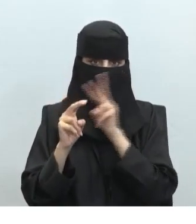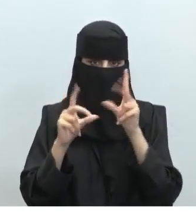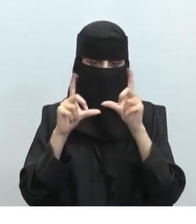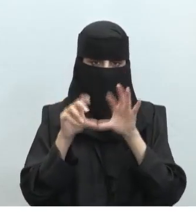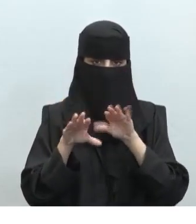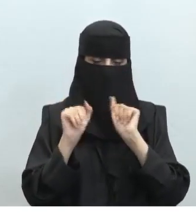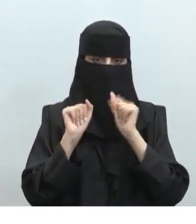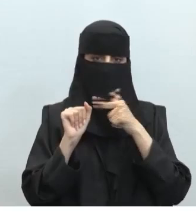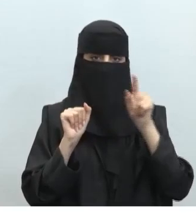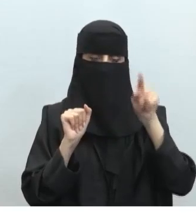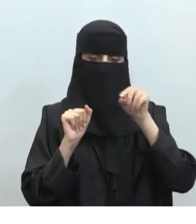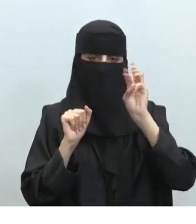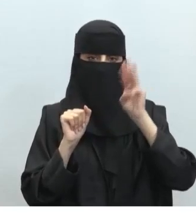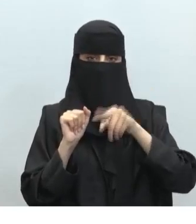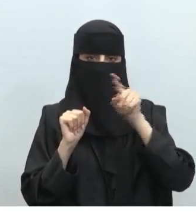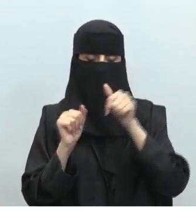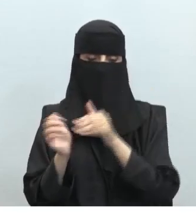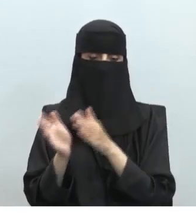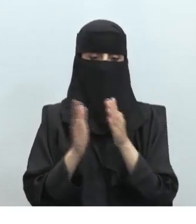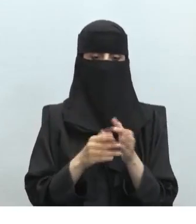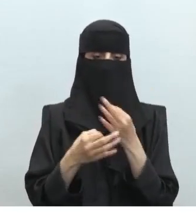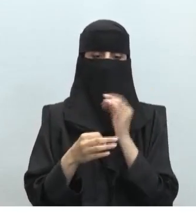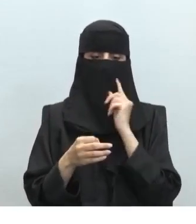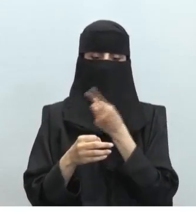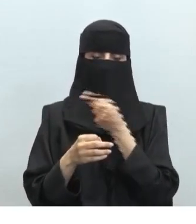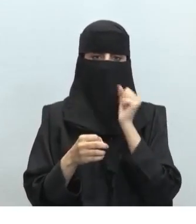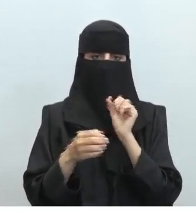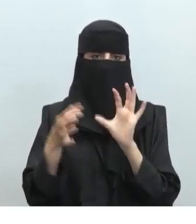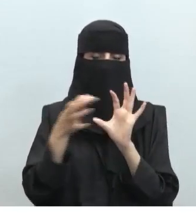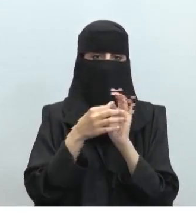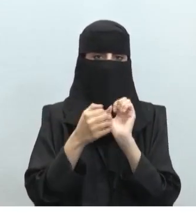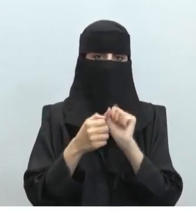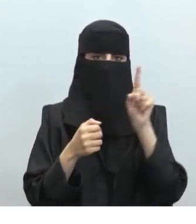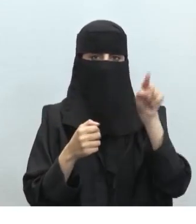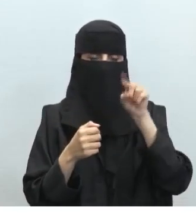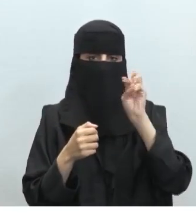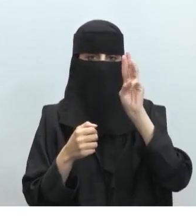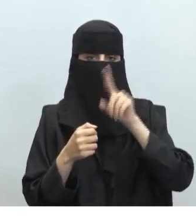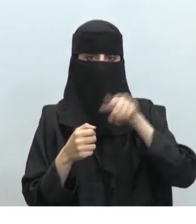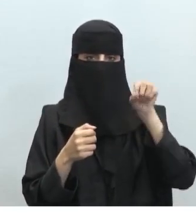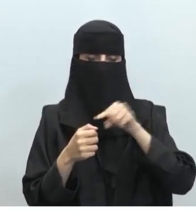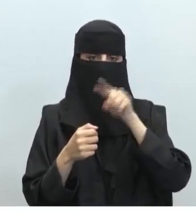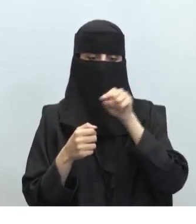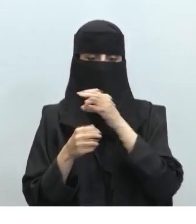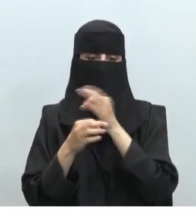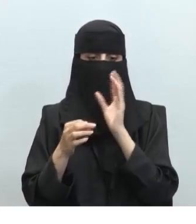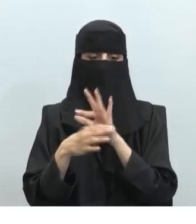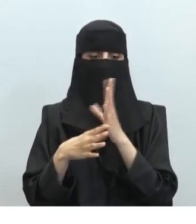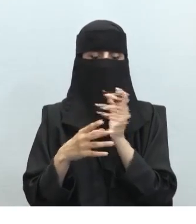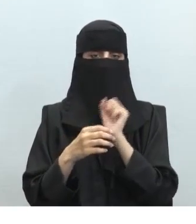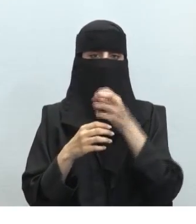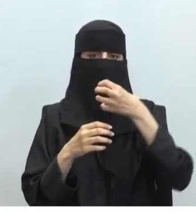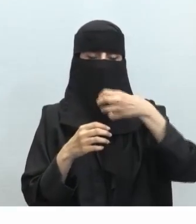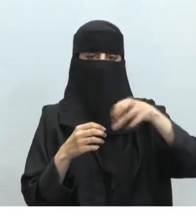الصوره هنا ظهر معنا تركيب هذا الدي ان مما تتكون الماده الوراثيه لعلنا ابرزها بشكل كبير حتى عند